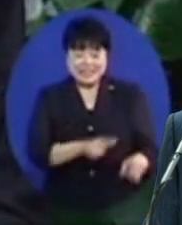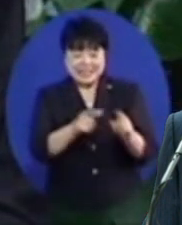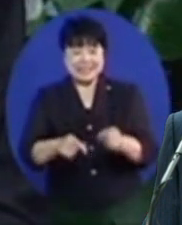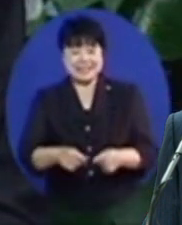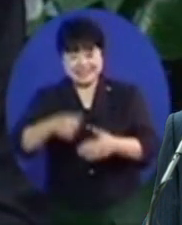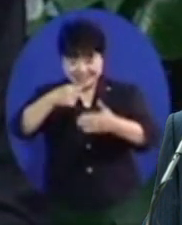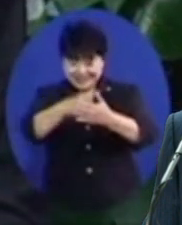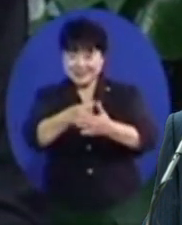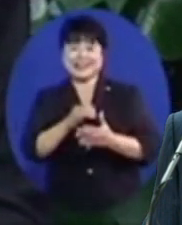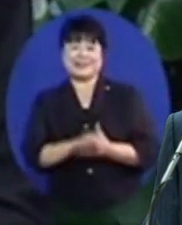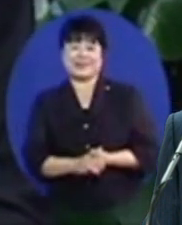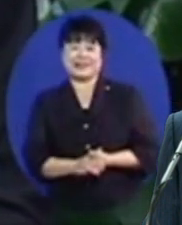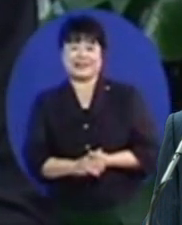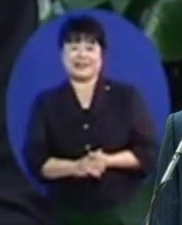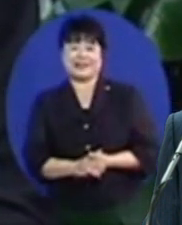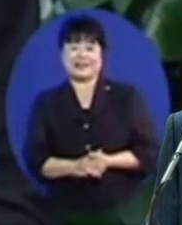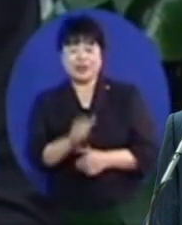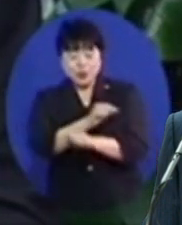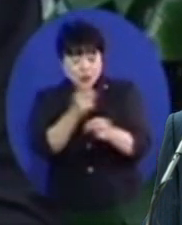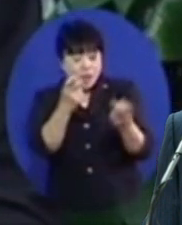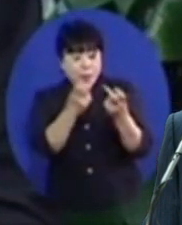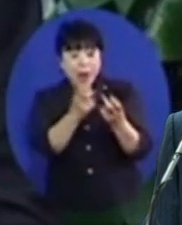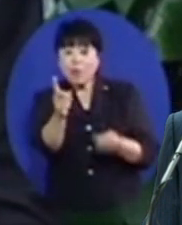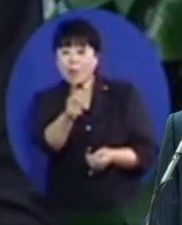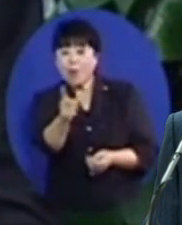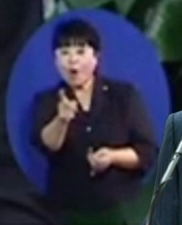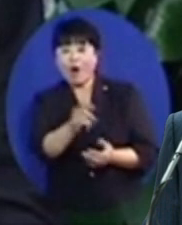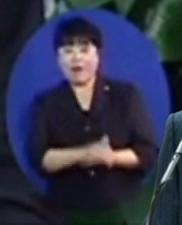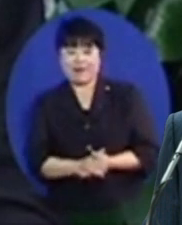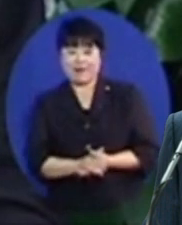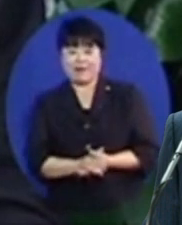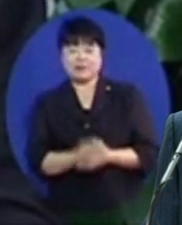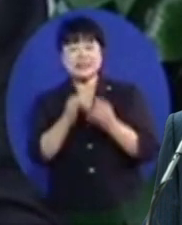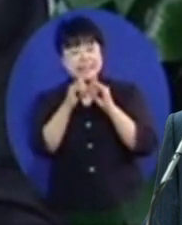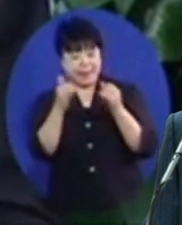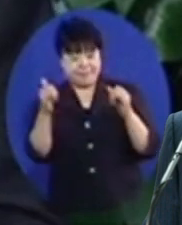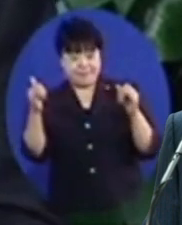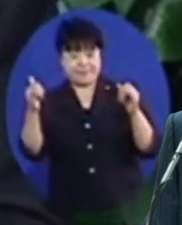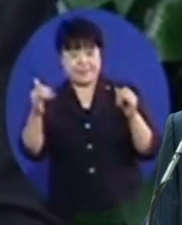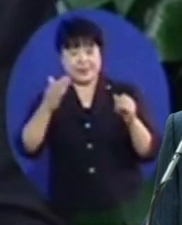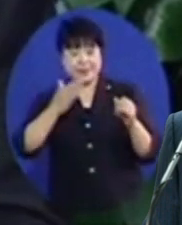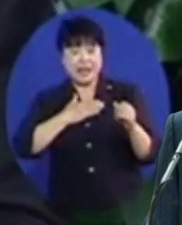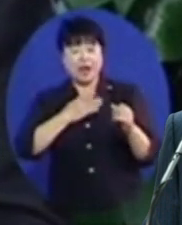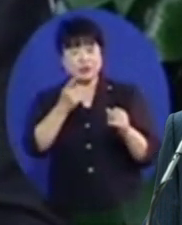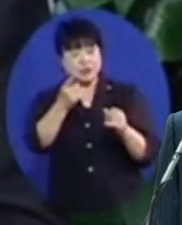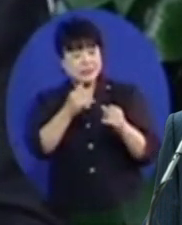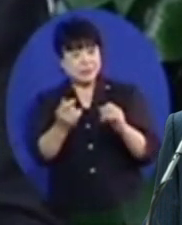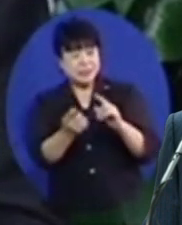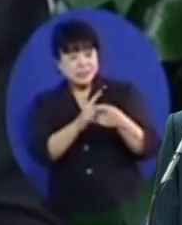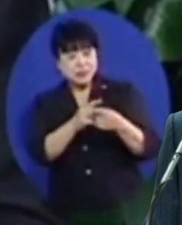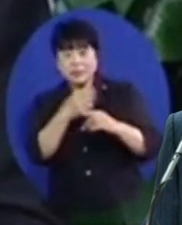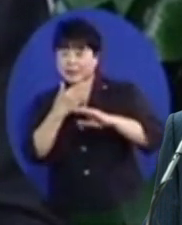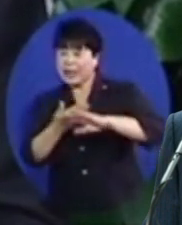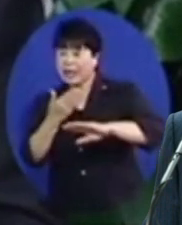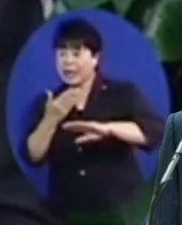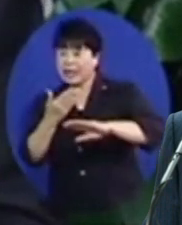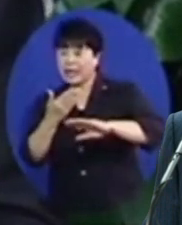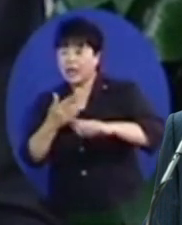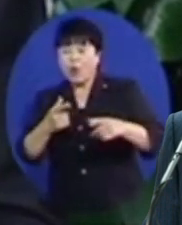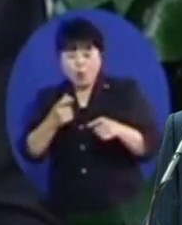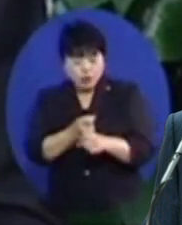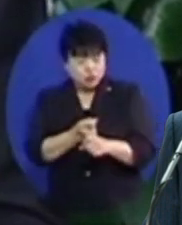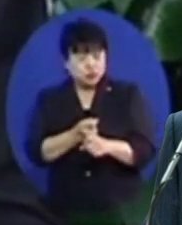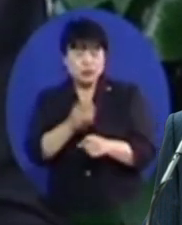되는 것입니다. 어찌 용서를 할 수 있습니까? 우리 사람들은 나하고 저 사람이 서로 다르다고 해서 원수가